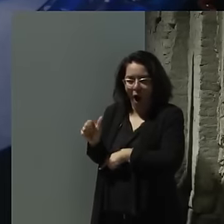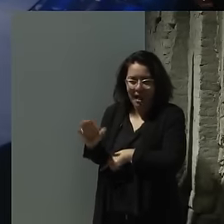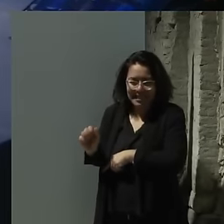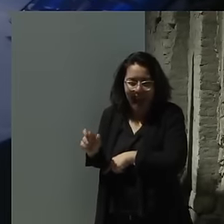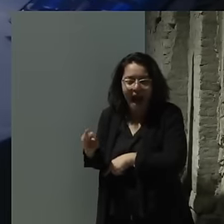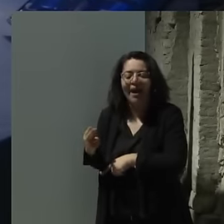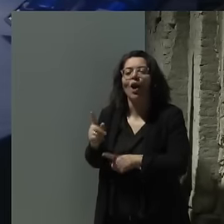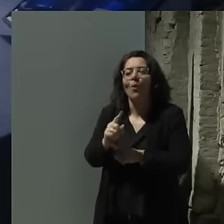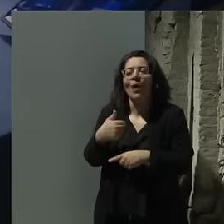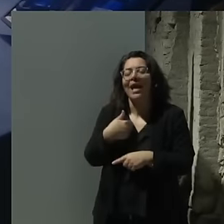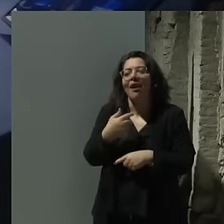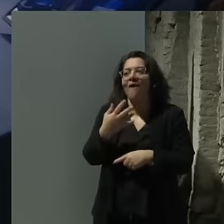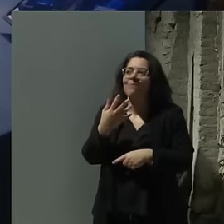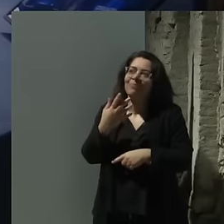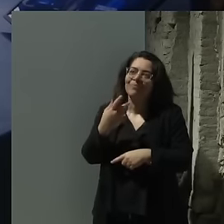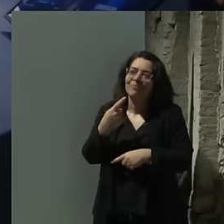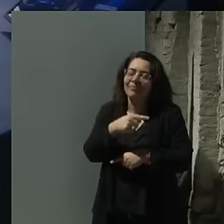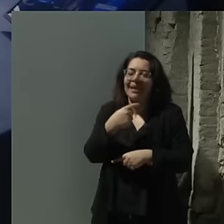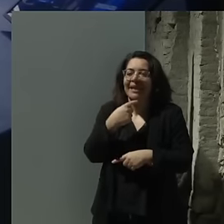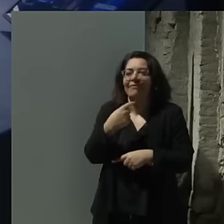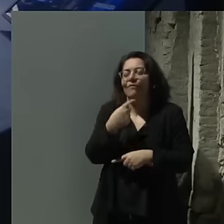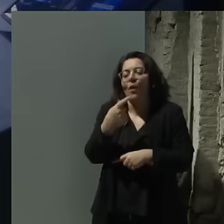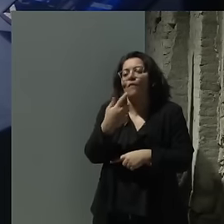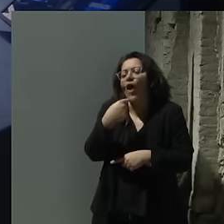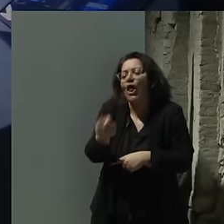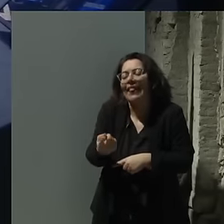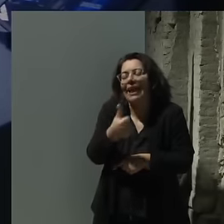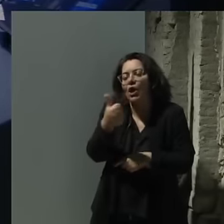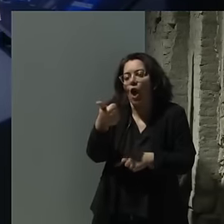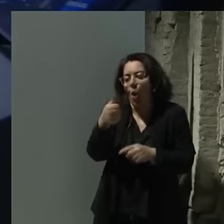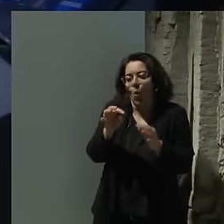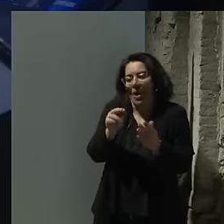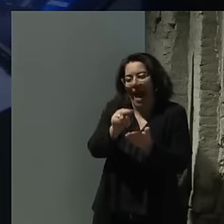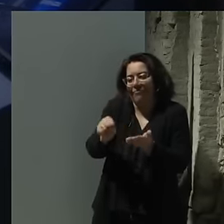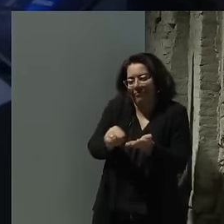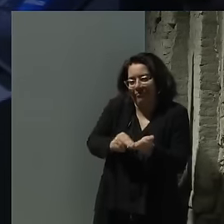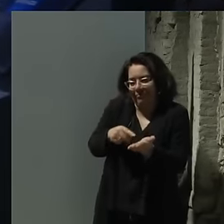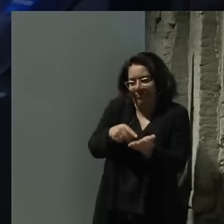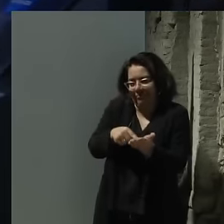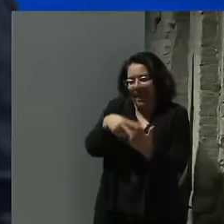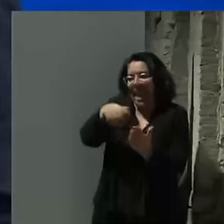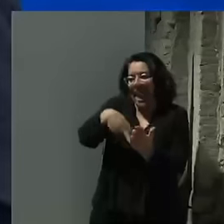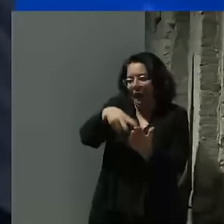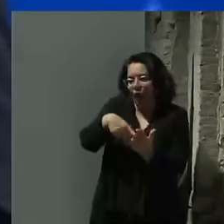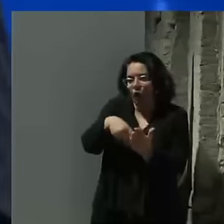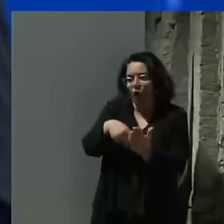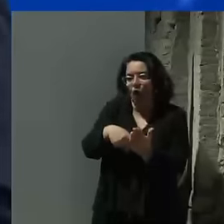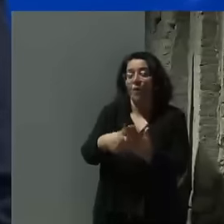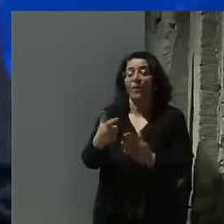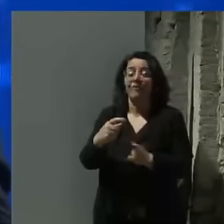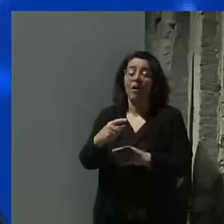perché lo trovo di un'attualità e non faccio commenti. Vi leggo semplicemente cosa scrisse tra l'altro il padre in una lettera